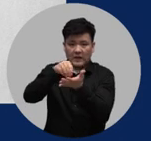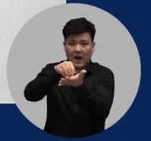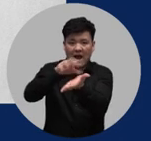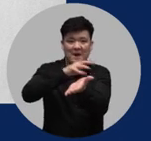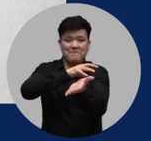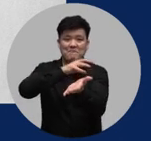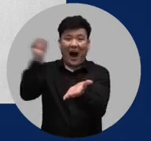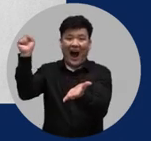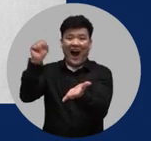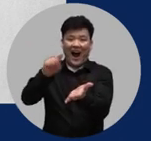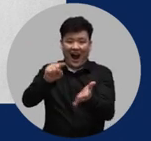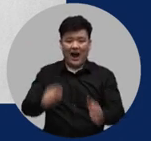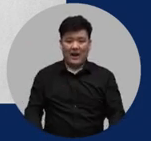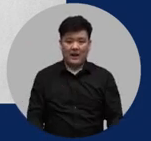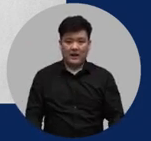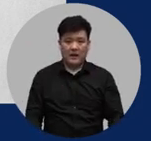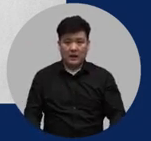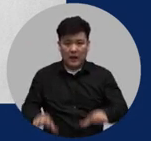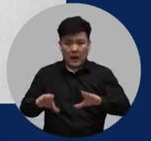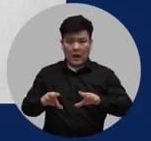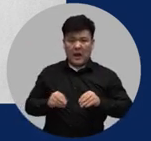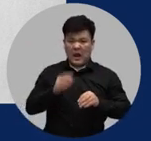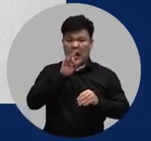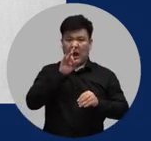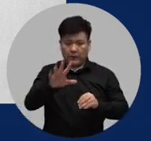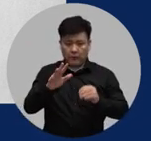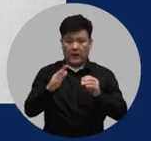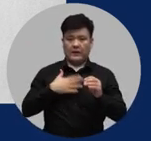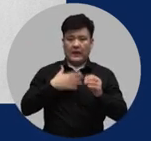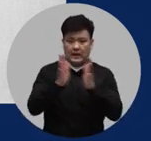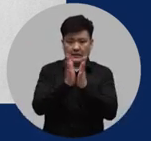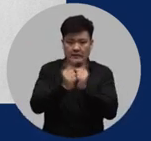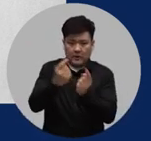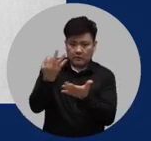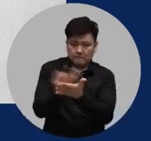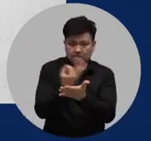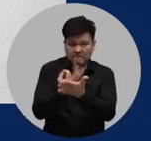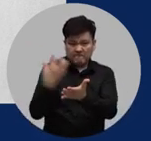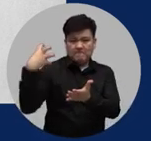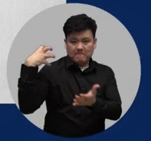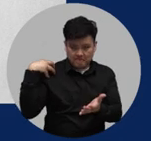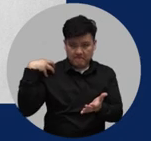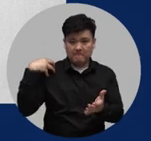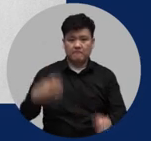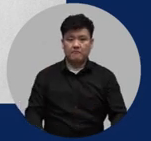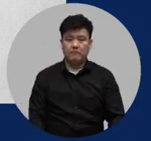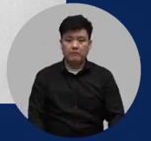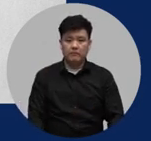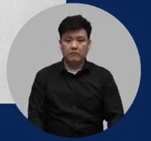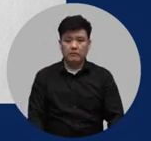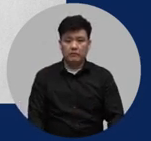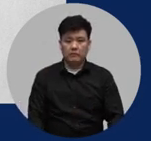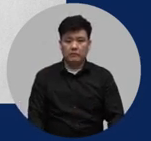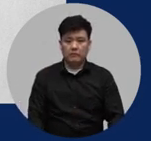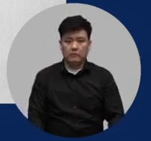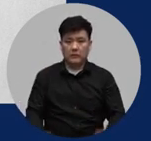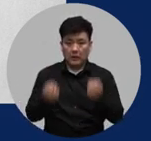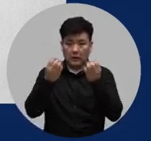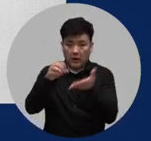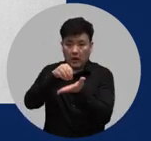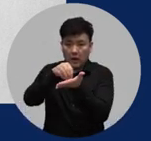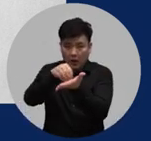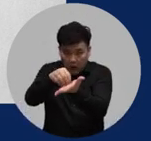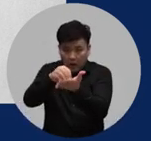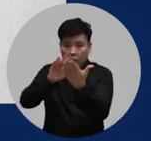입사했어요. 굶어 죽을 순 없지. 밥벌이는 내가 직접 하겠어. 신입